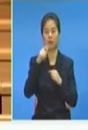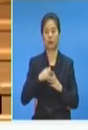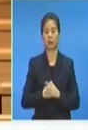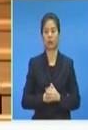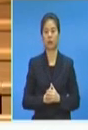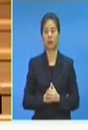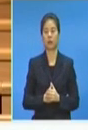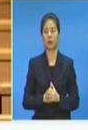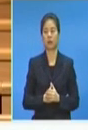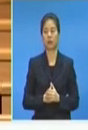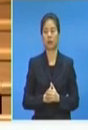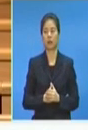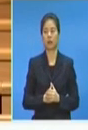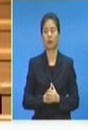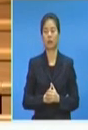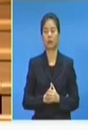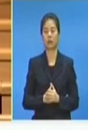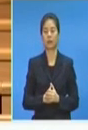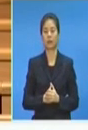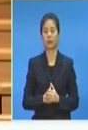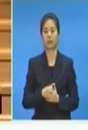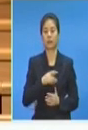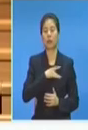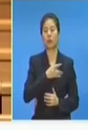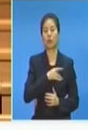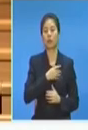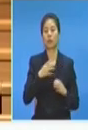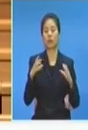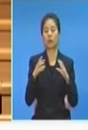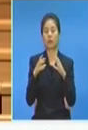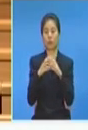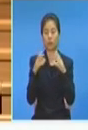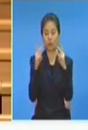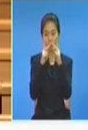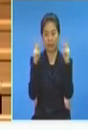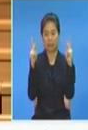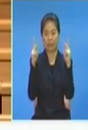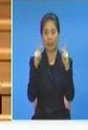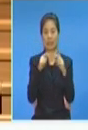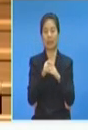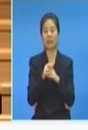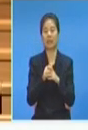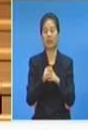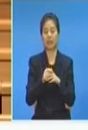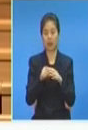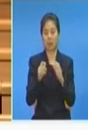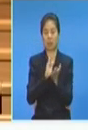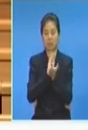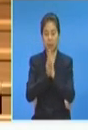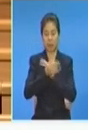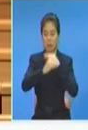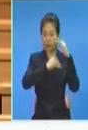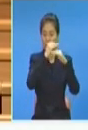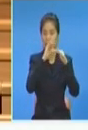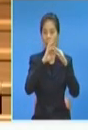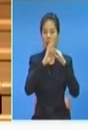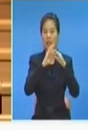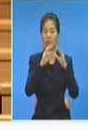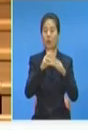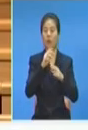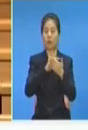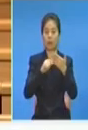ดีใจที่กันมาธิการปฏิรูปเรื่องนี้มีผู้แทนจากกกต.คณ